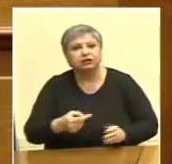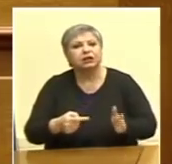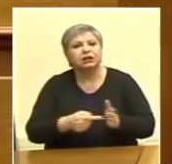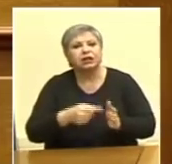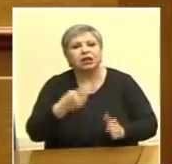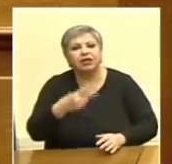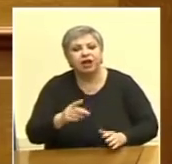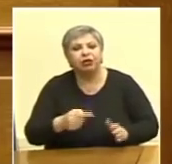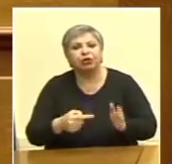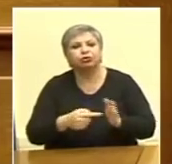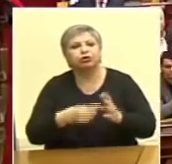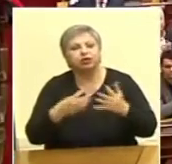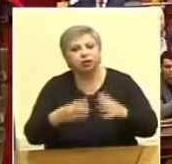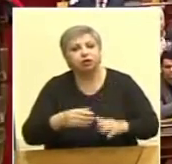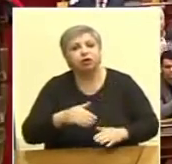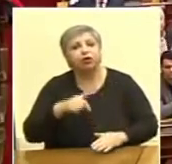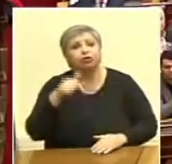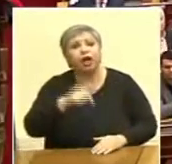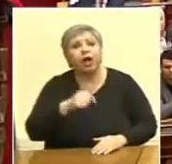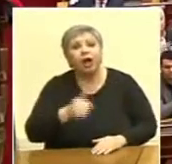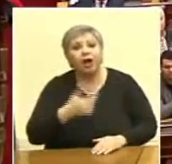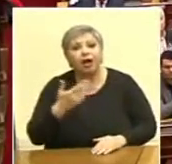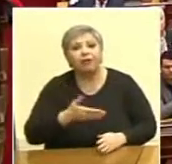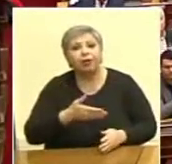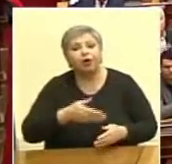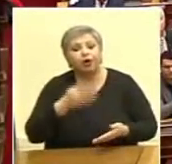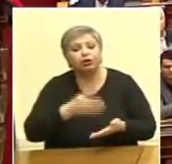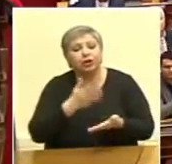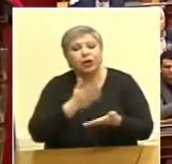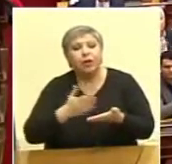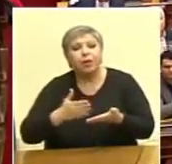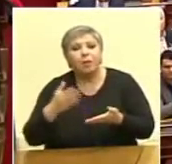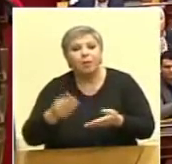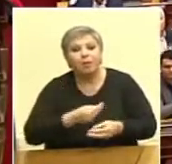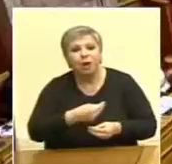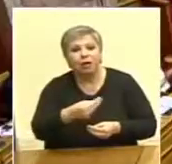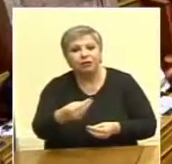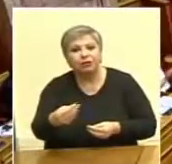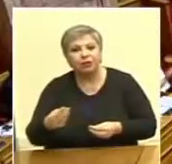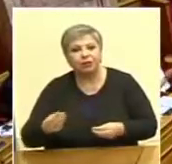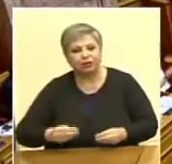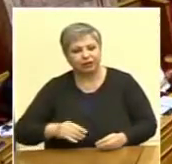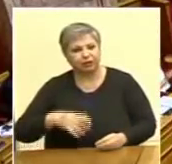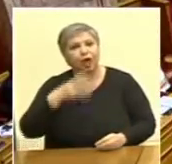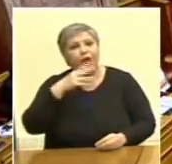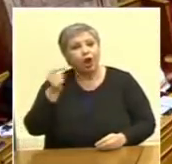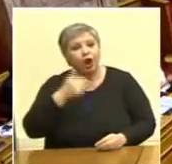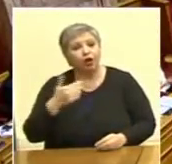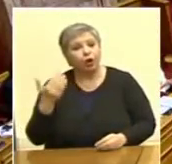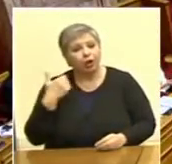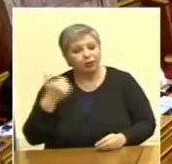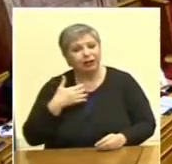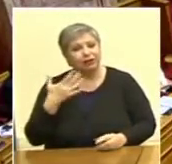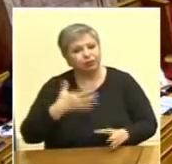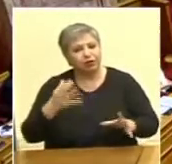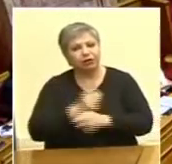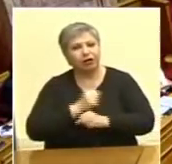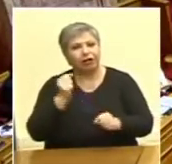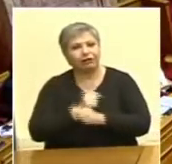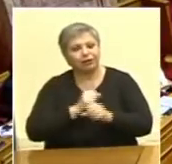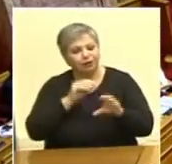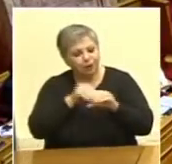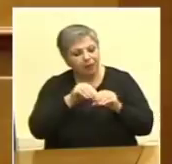συνολικό ποσό των 710 εκατομμυρίων που εξασφαλίσαμε χάρη στην υπεραπόδοση της οικονομίας. Όλοι αυτοί